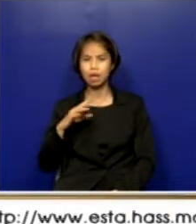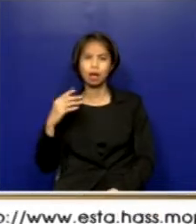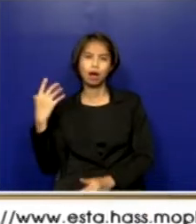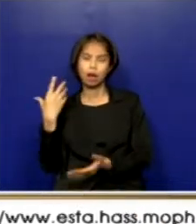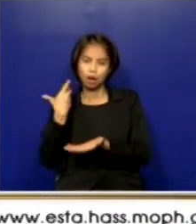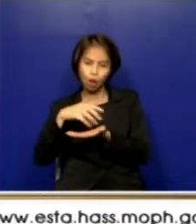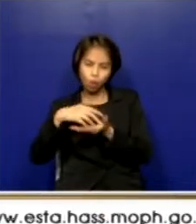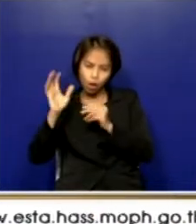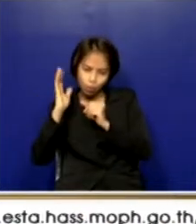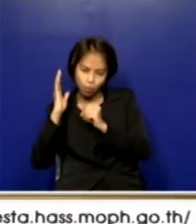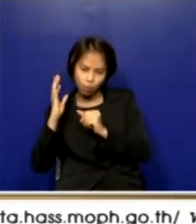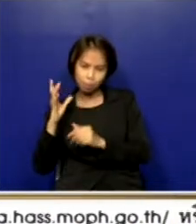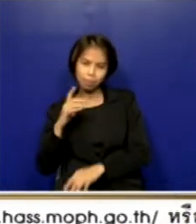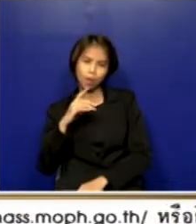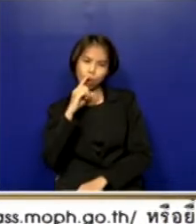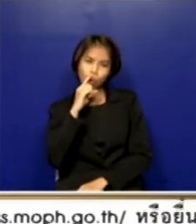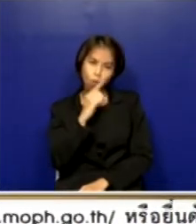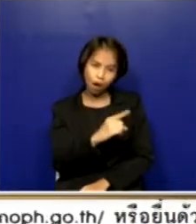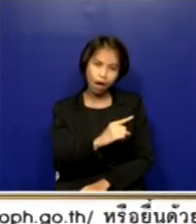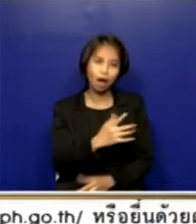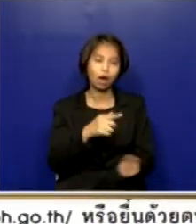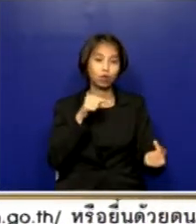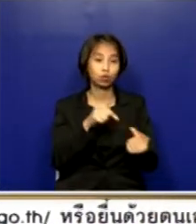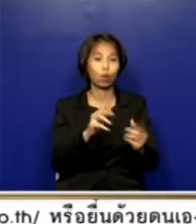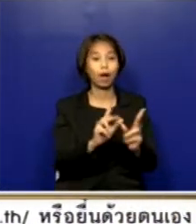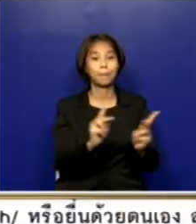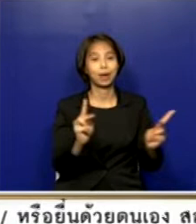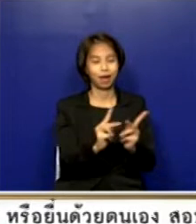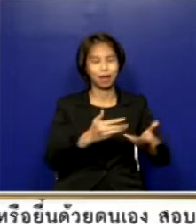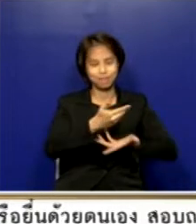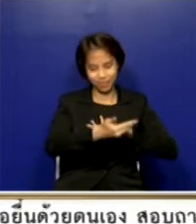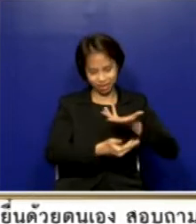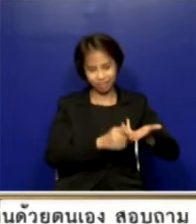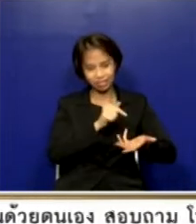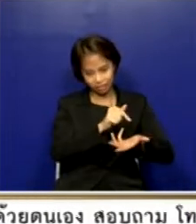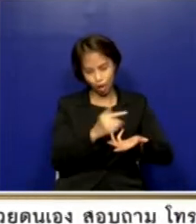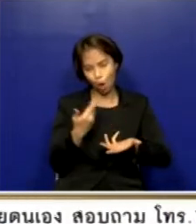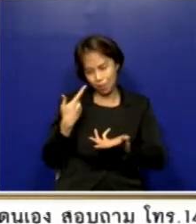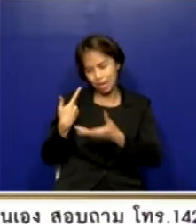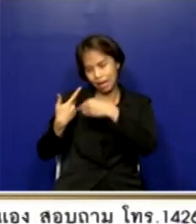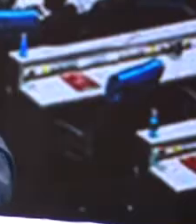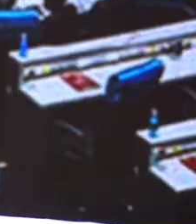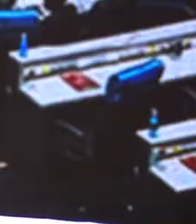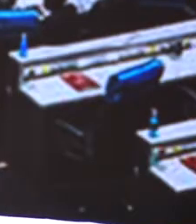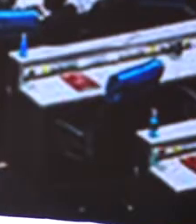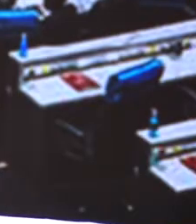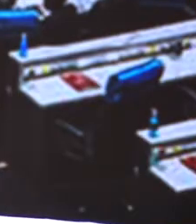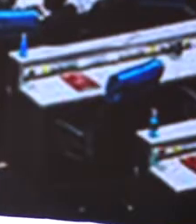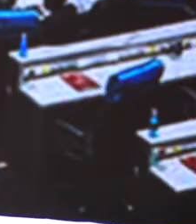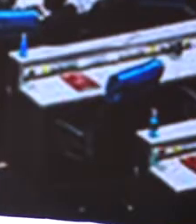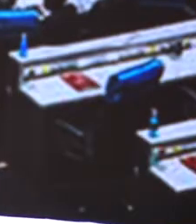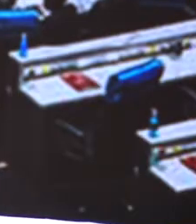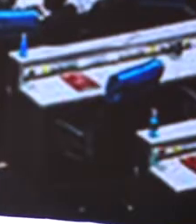หมายบ้างก็ได้แต่ผมคิดว่าถ้าท่านประธานควบคุมได้ครับครับครับขอรบกวนอีกหนึ่งคำถามหาคุณนิพิทักษ์